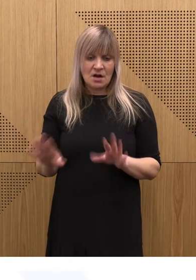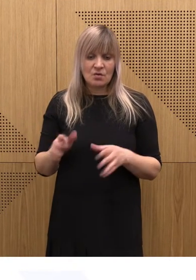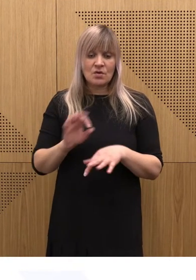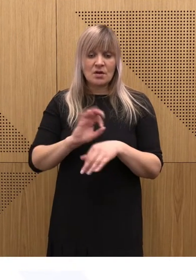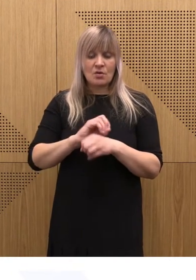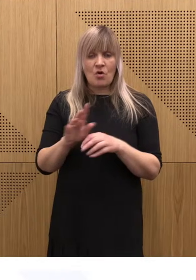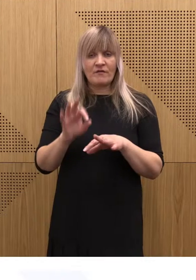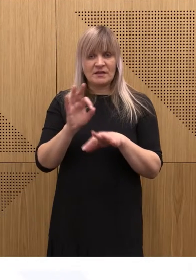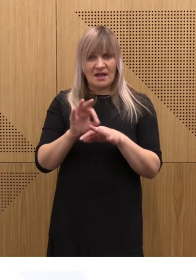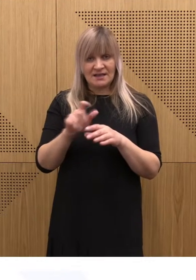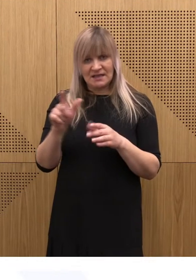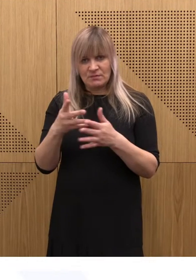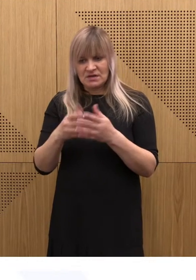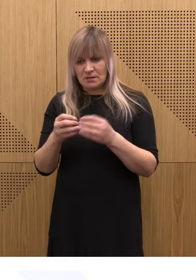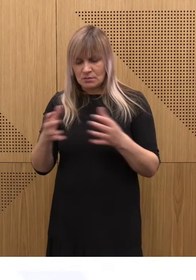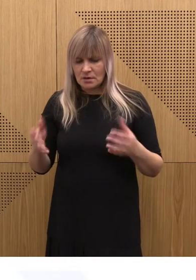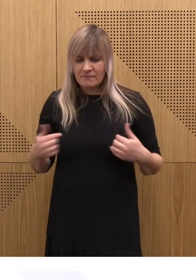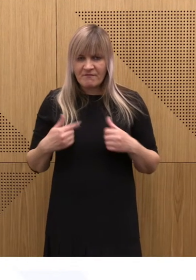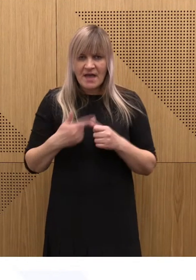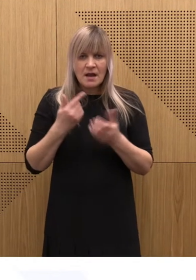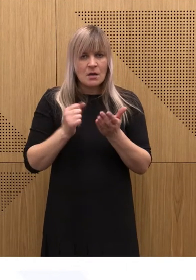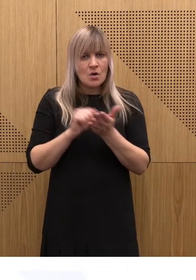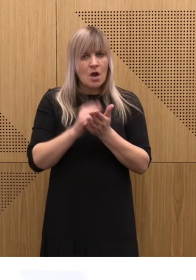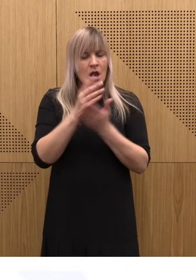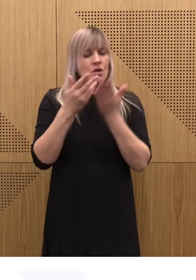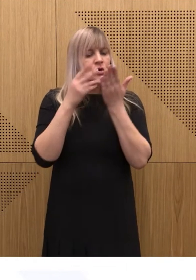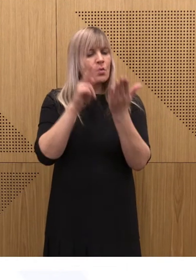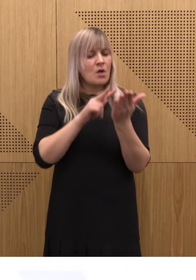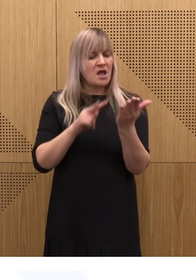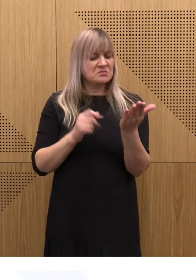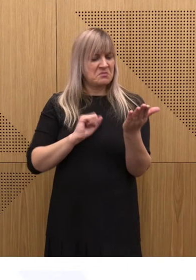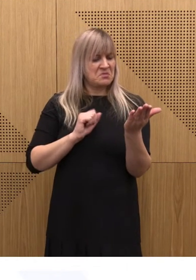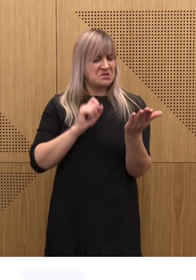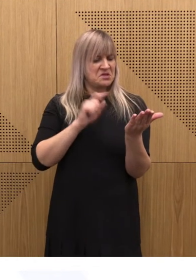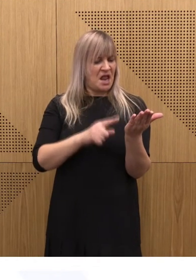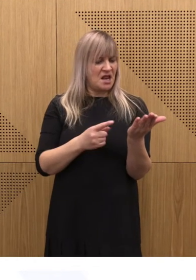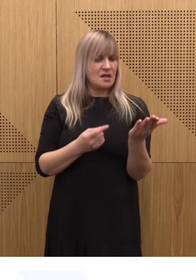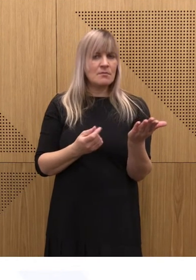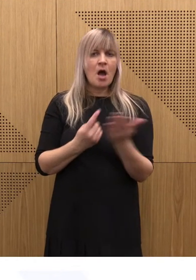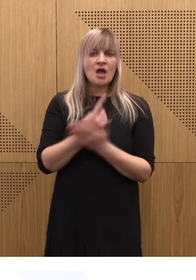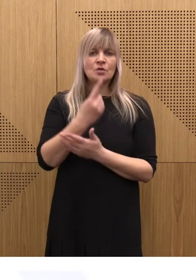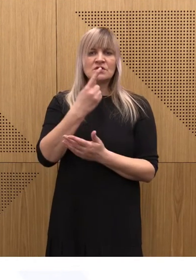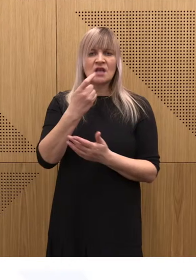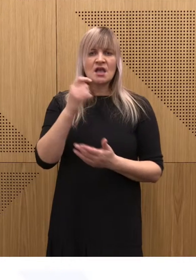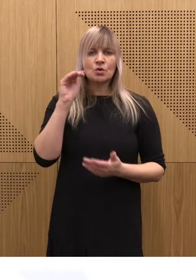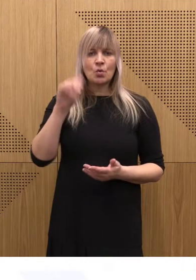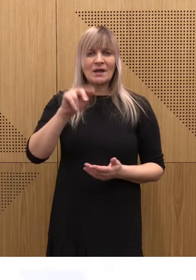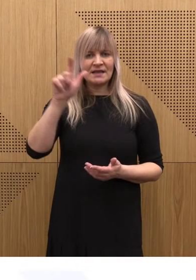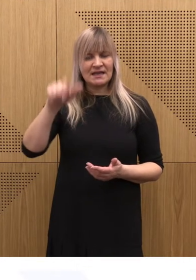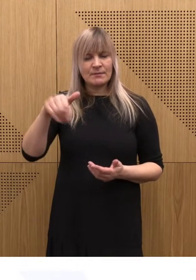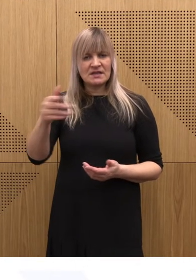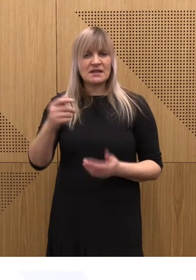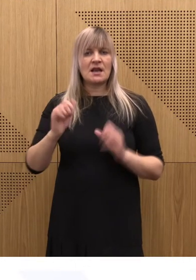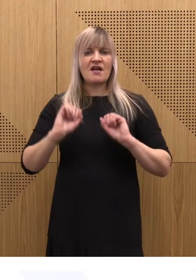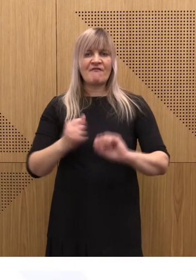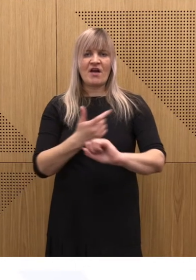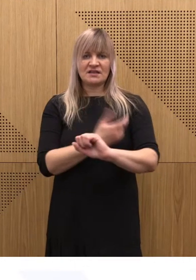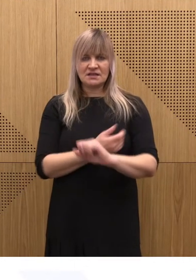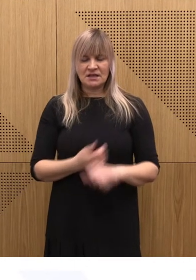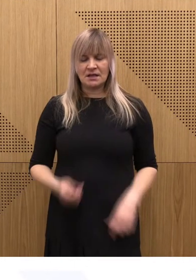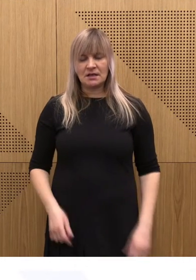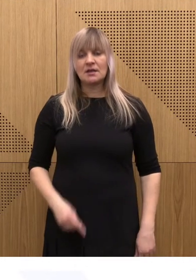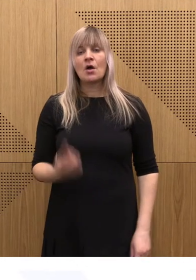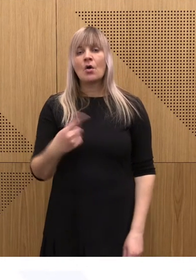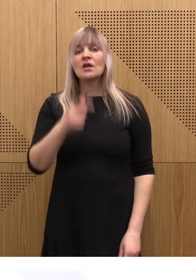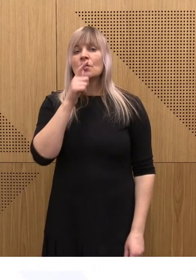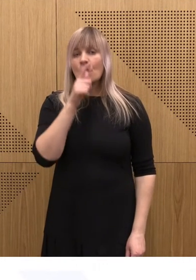tõuseb. Siis ma lugesin veel, et miks Eesti tellib vaktsiine ainult 100 000 inimesele. No ja, ma olen seda ka mitu korda öelnud, ütlen